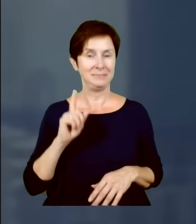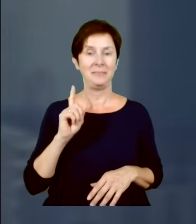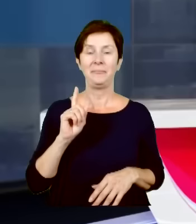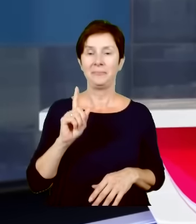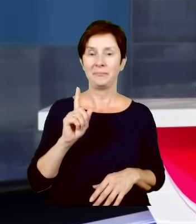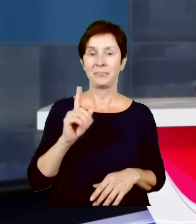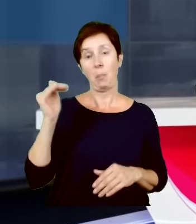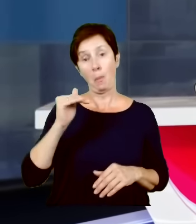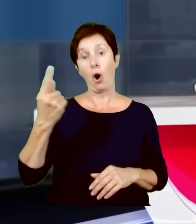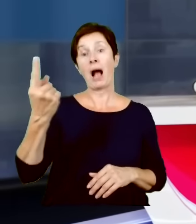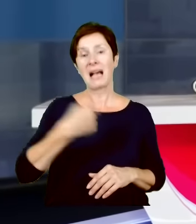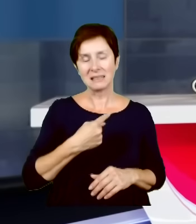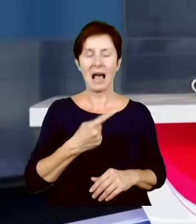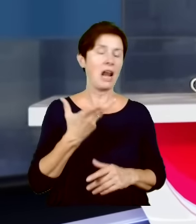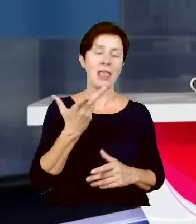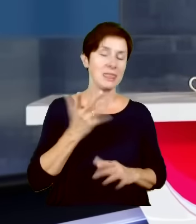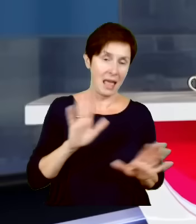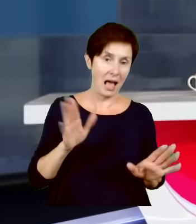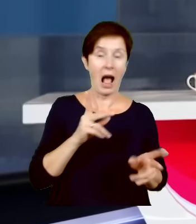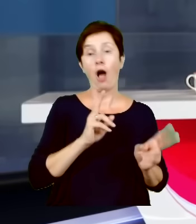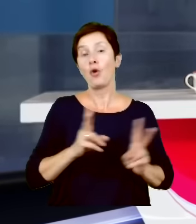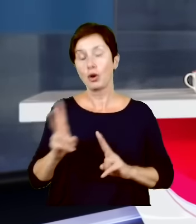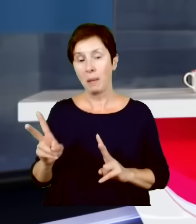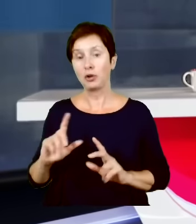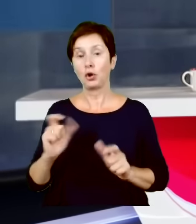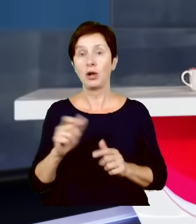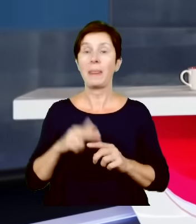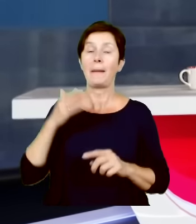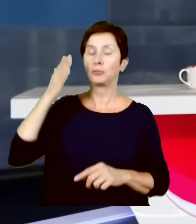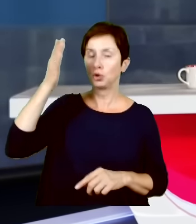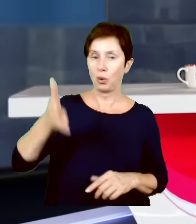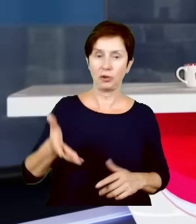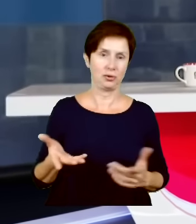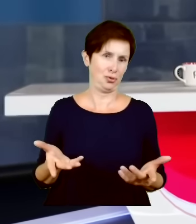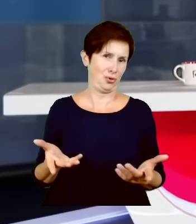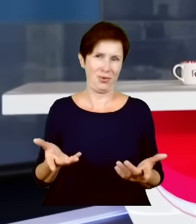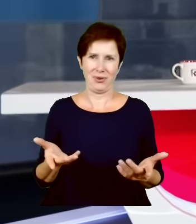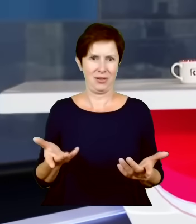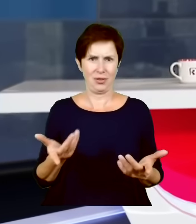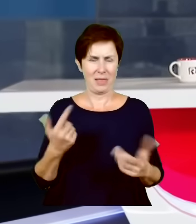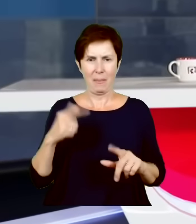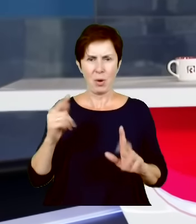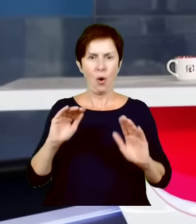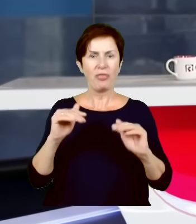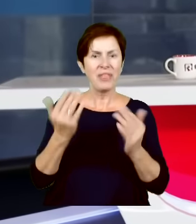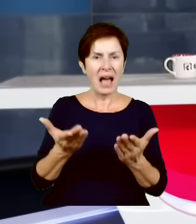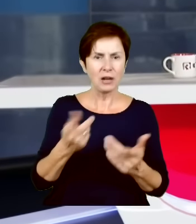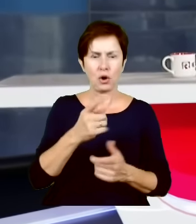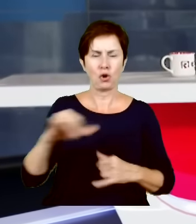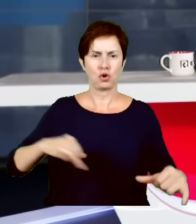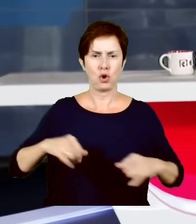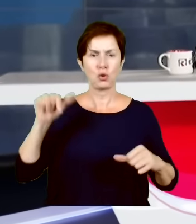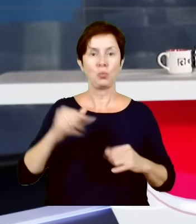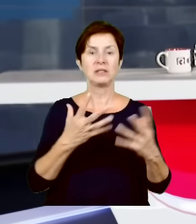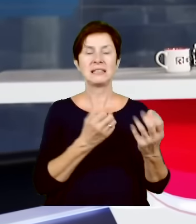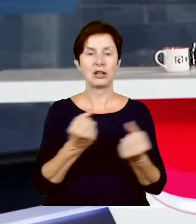mogliby kazać normalnie to co na przyszłość to to przecież to nie było dane tylko rząd musiałby to